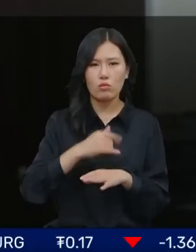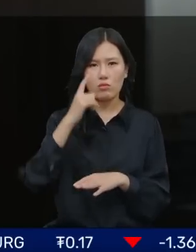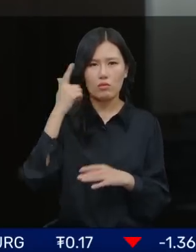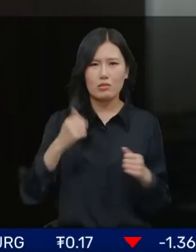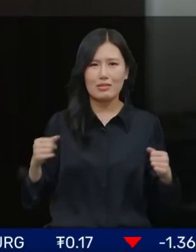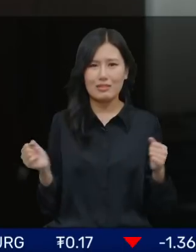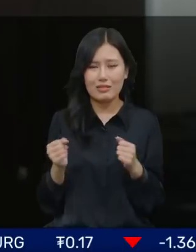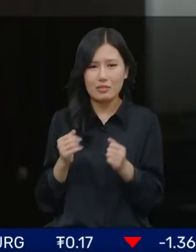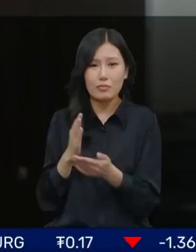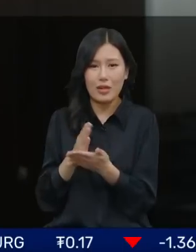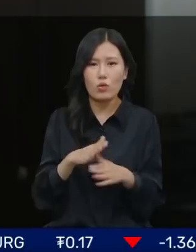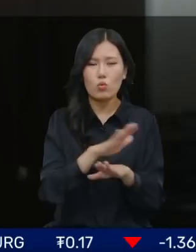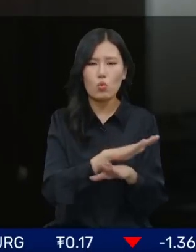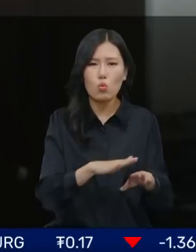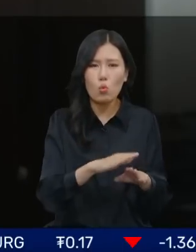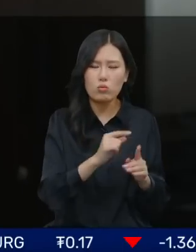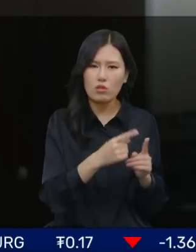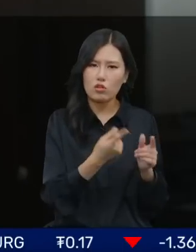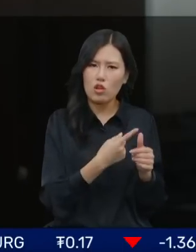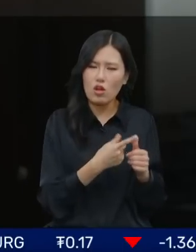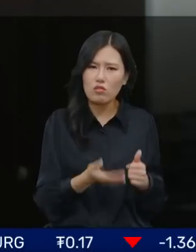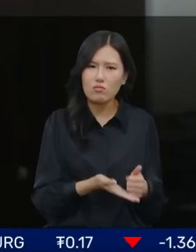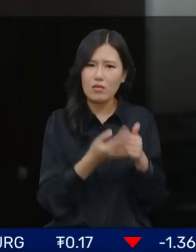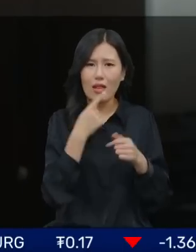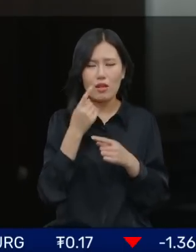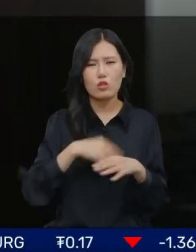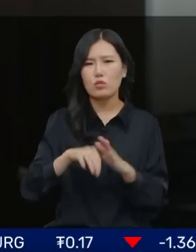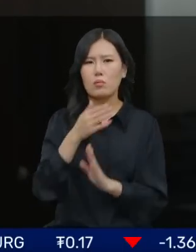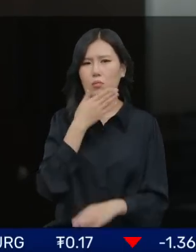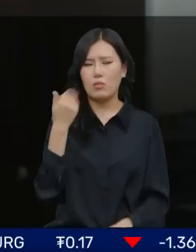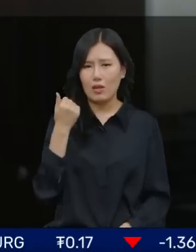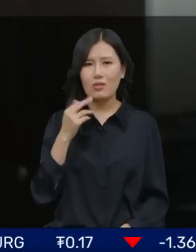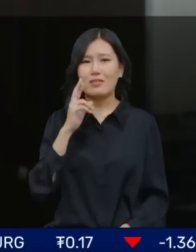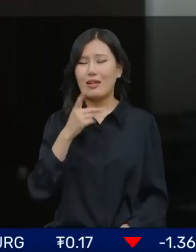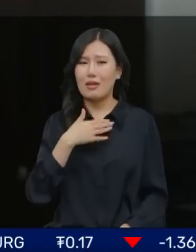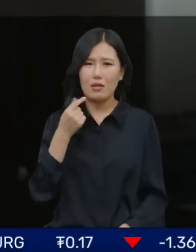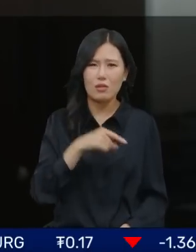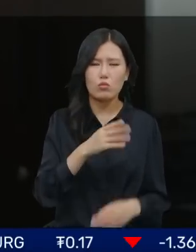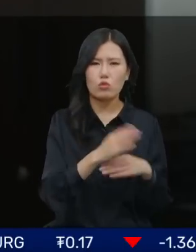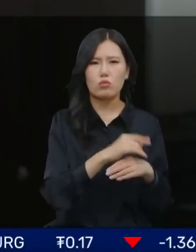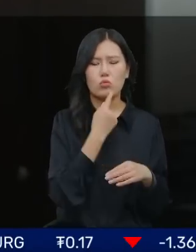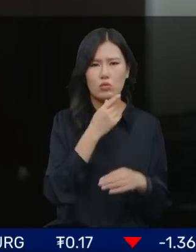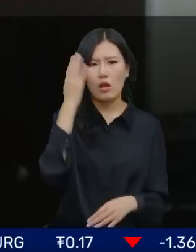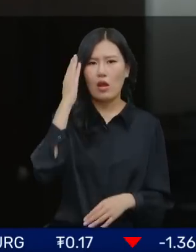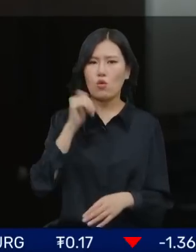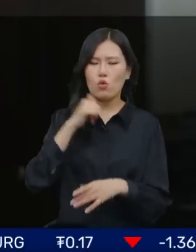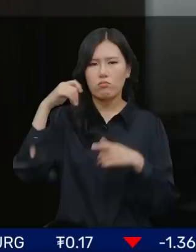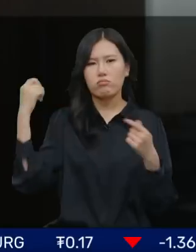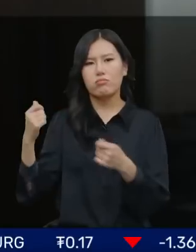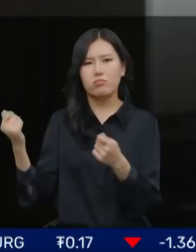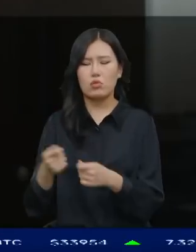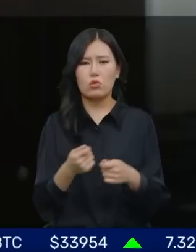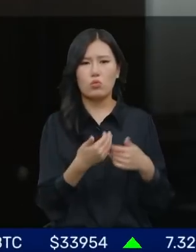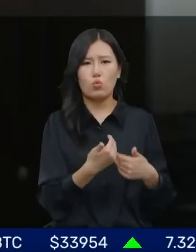ярьдаг. Гэтэл зуд болоход хамгийн түрүүнд хүүхэд өртдөг. Наад зах нь ээж аав нь малдаа явсан хойгоор хүүхэд гэртээ ганцаараа